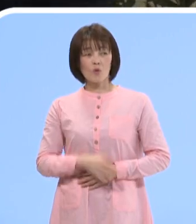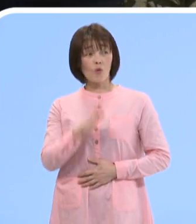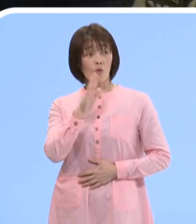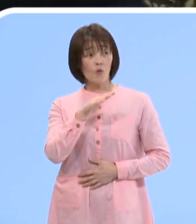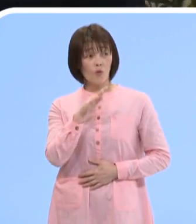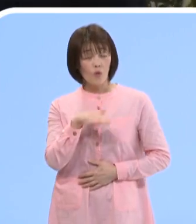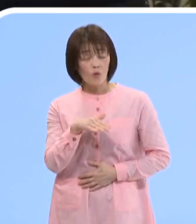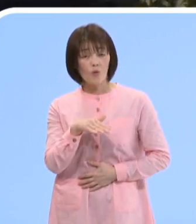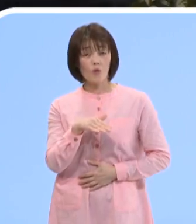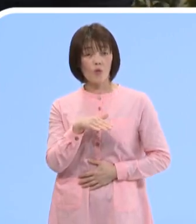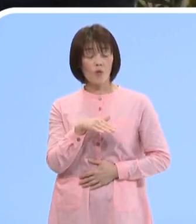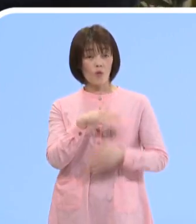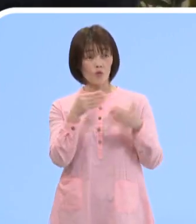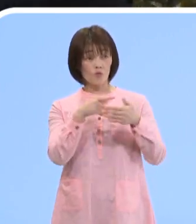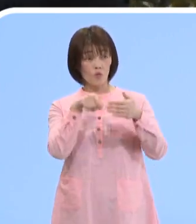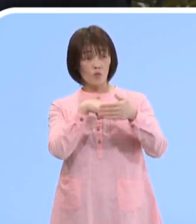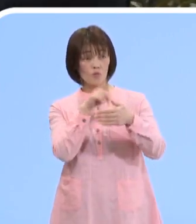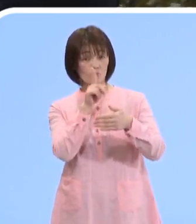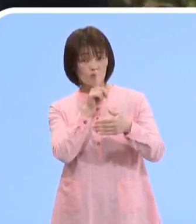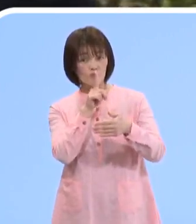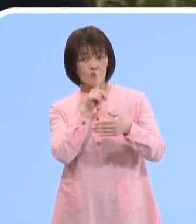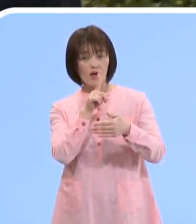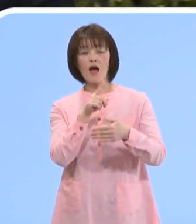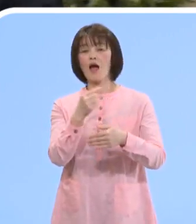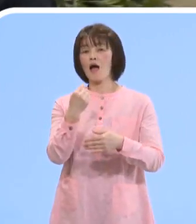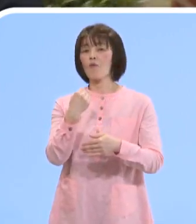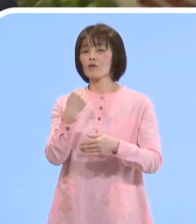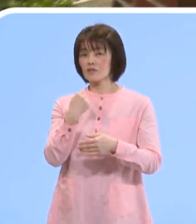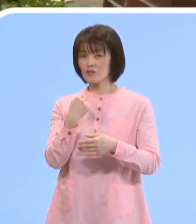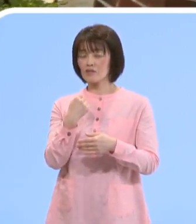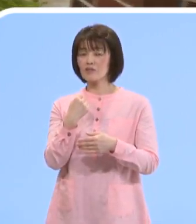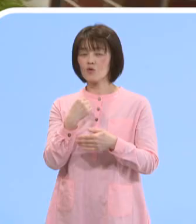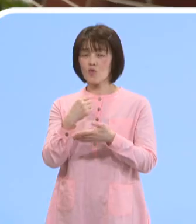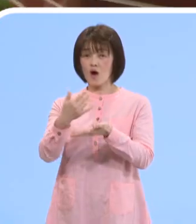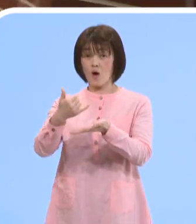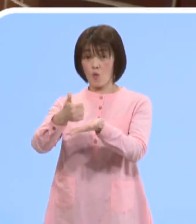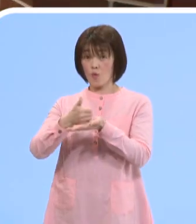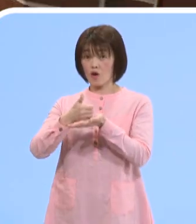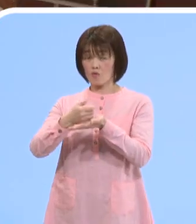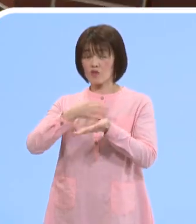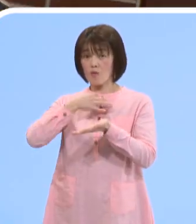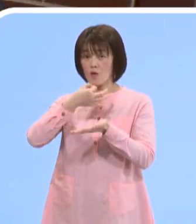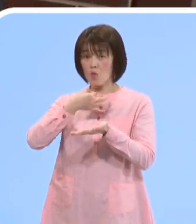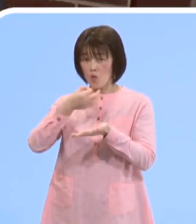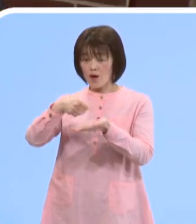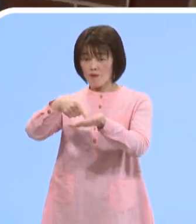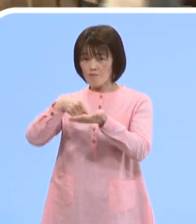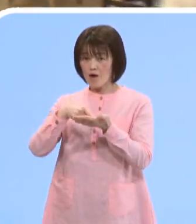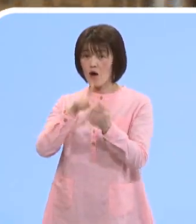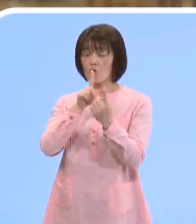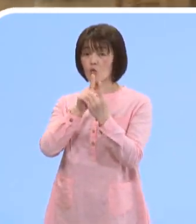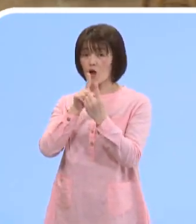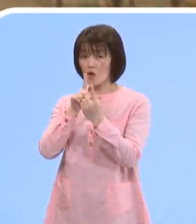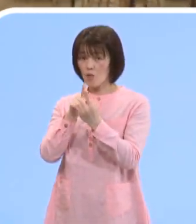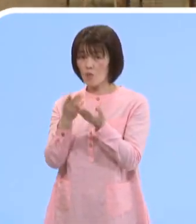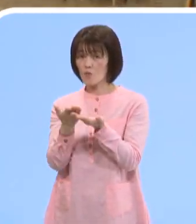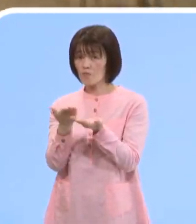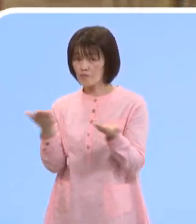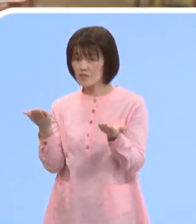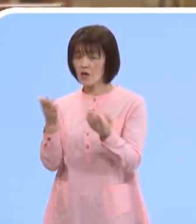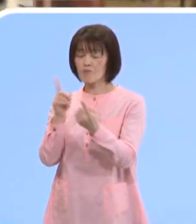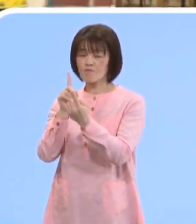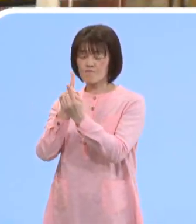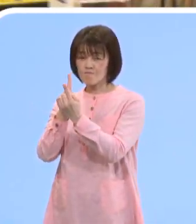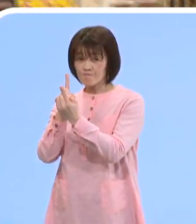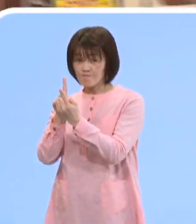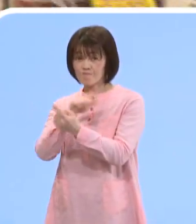金平さんってどういうお仕事をされてるんですか？ はい、普段はこういったお客様の声の対応であったり、またテナント様の対応